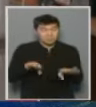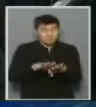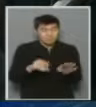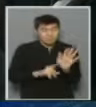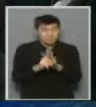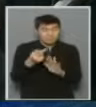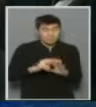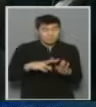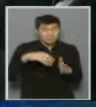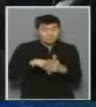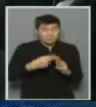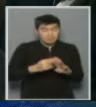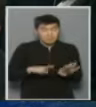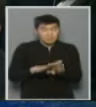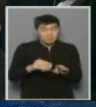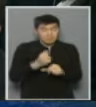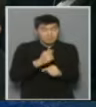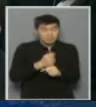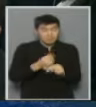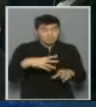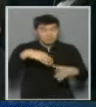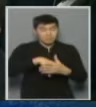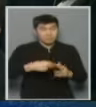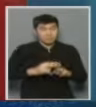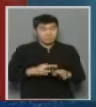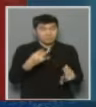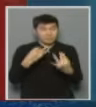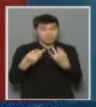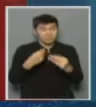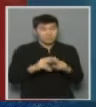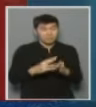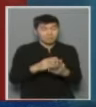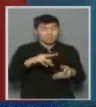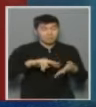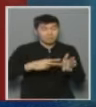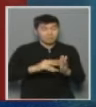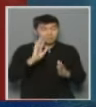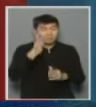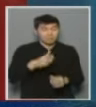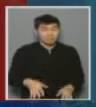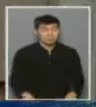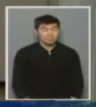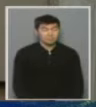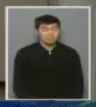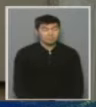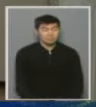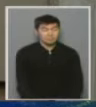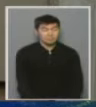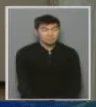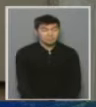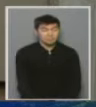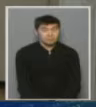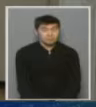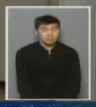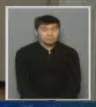экономики. На встрече обсуждалась проделанная ранее работа, а также были озвучены планы на будущее. Сегодня